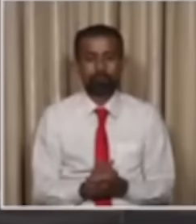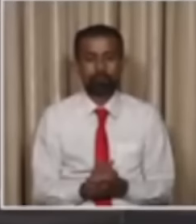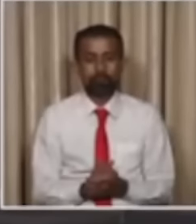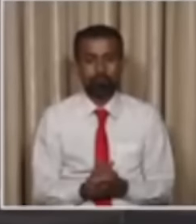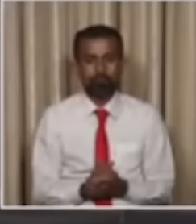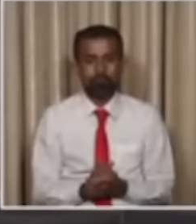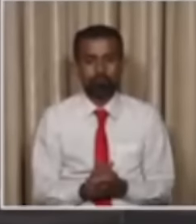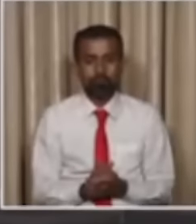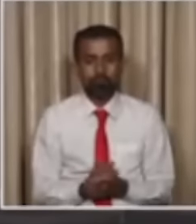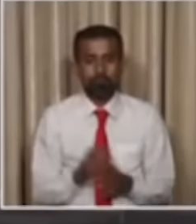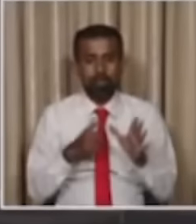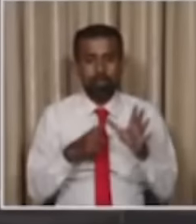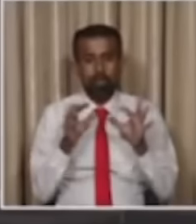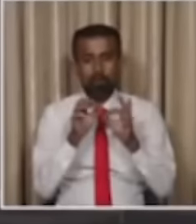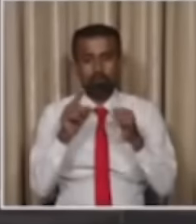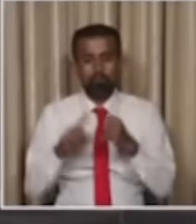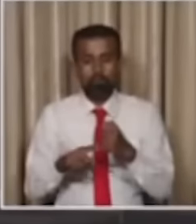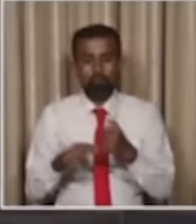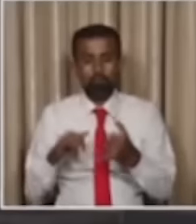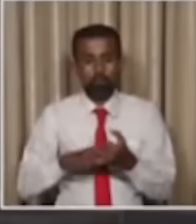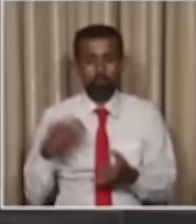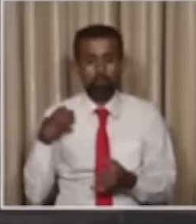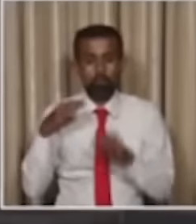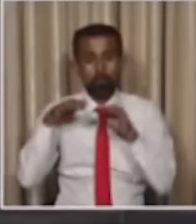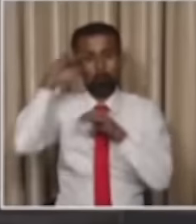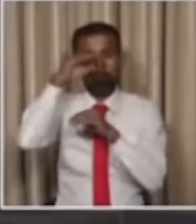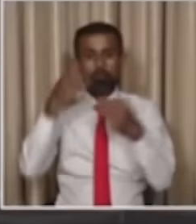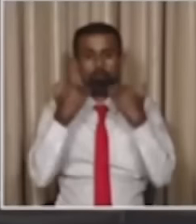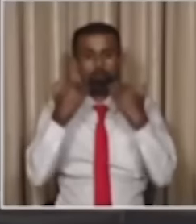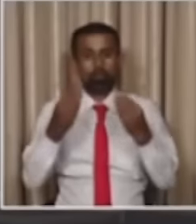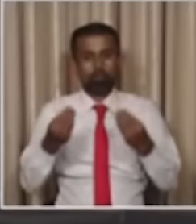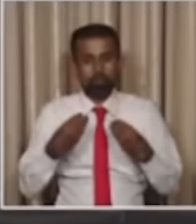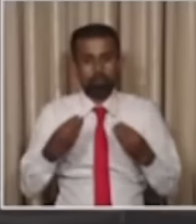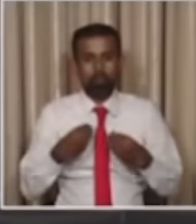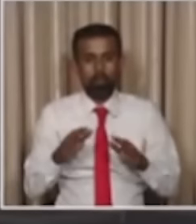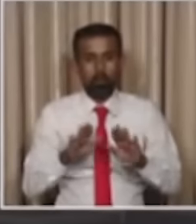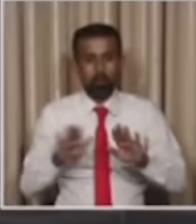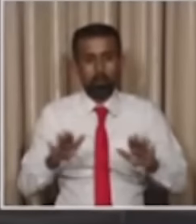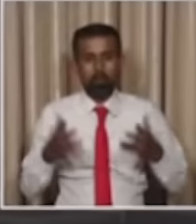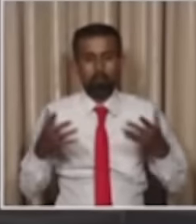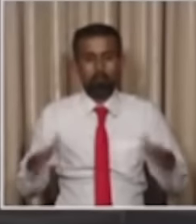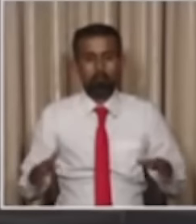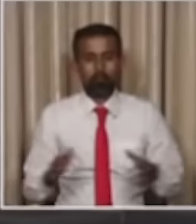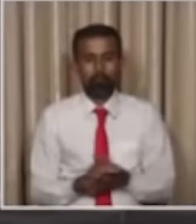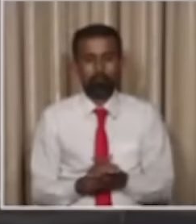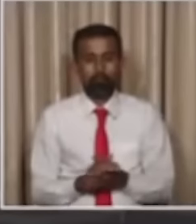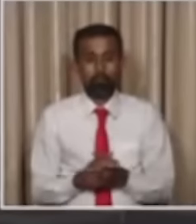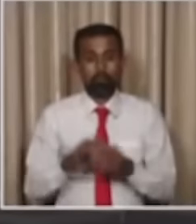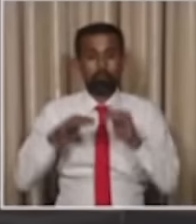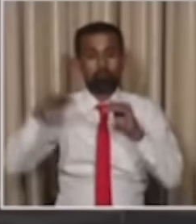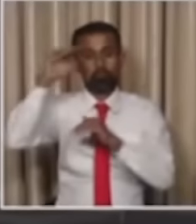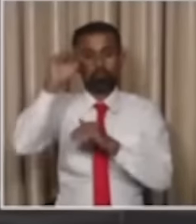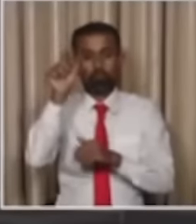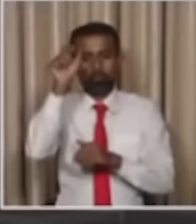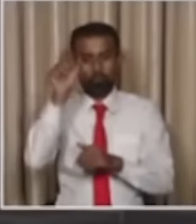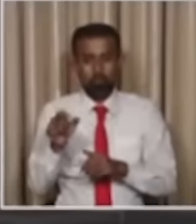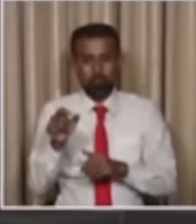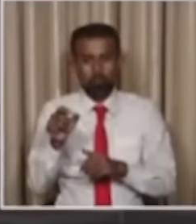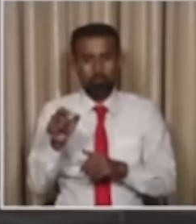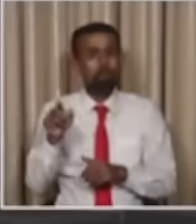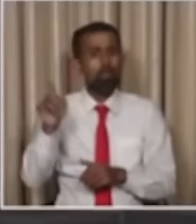ඒ කියන අබුහින් සහරාන්ට ඉහළින් ඉඳලා උපදෙස් දීලා මොහු මෙහෙවලා තියෙනවා. ඔහු ඉහළ පුද්ගලයෙක්. එතකොට